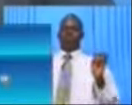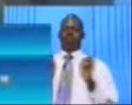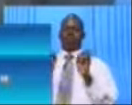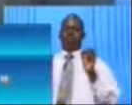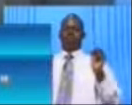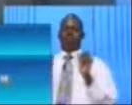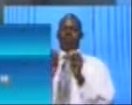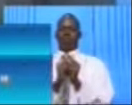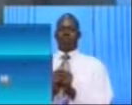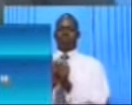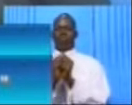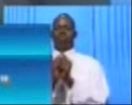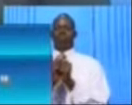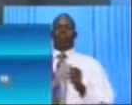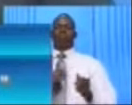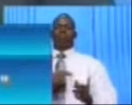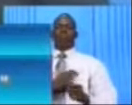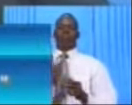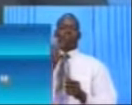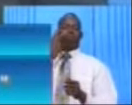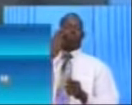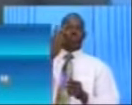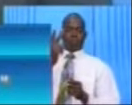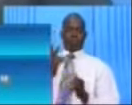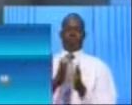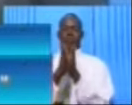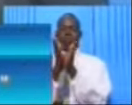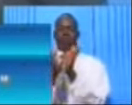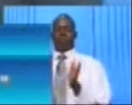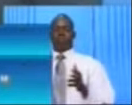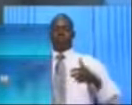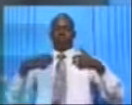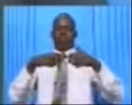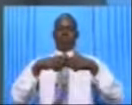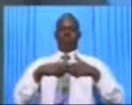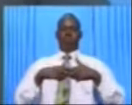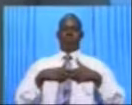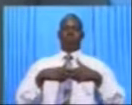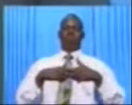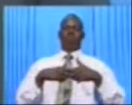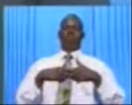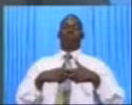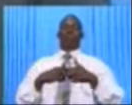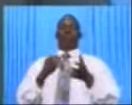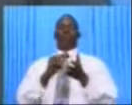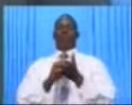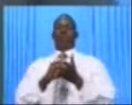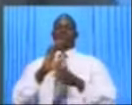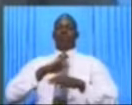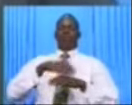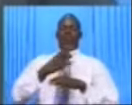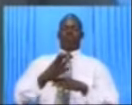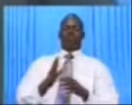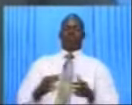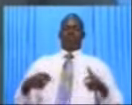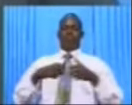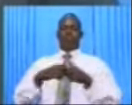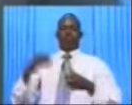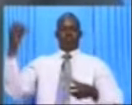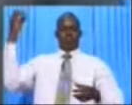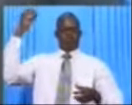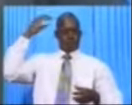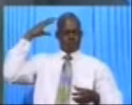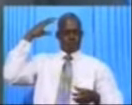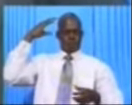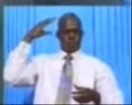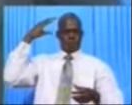ensemble, on va faire un panorama un peu des énergies, de tout ce qui est possible, des benchmarks. On ira ensuite assez vite sur l'énergie solaire. Assez